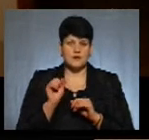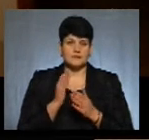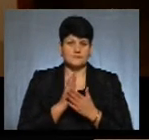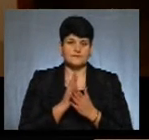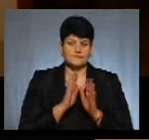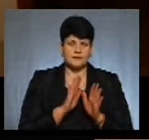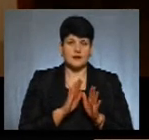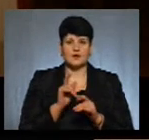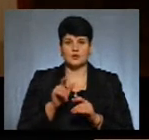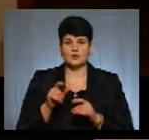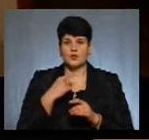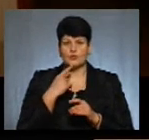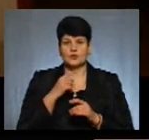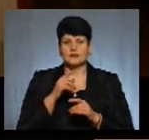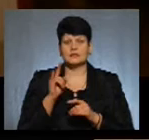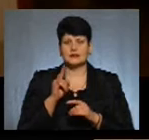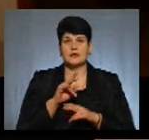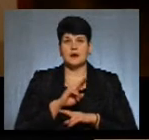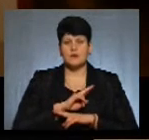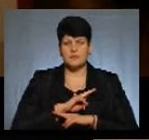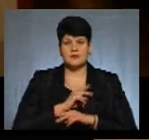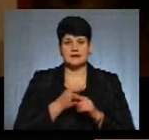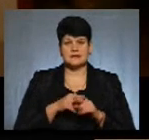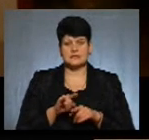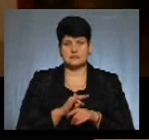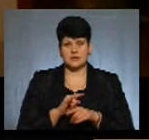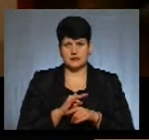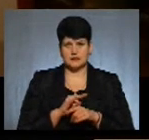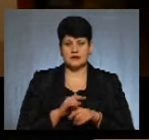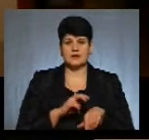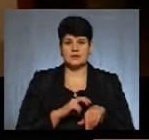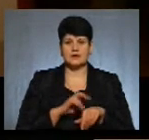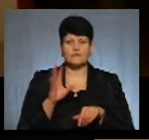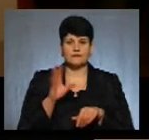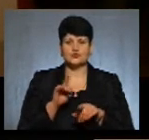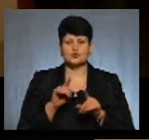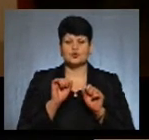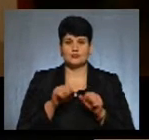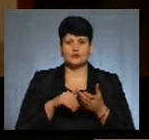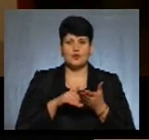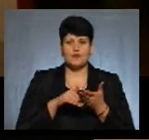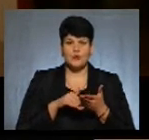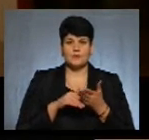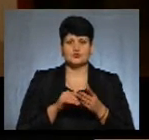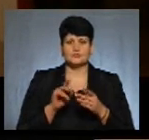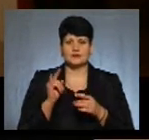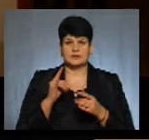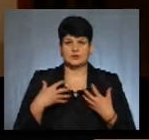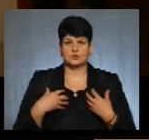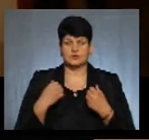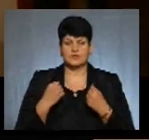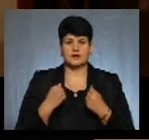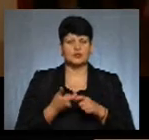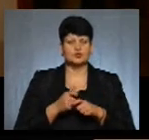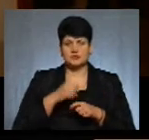дитина, як люди говорять, що дитина померла, це брехня є. Дитина, лікарі всього, що можуть, допомагають дитині, бо дитина одужала. Я